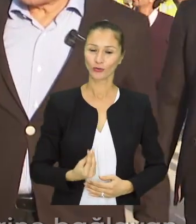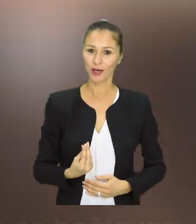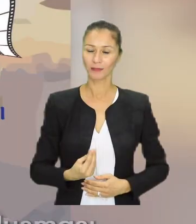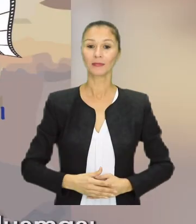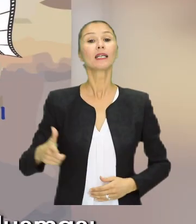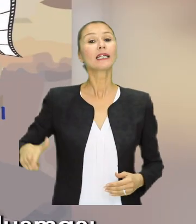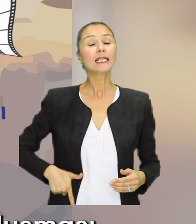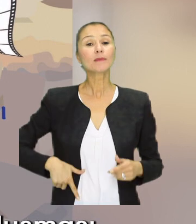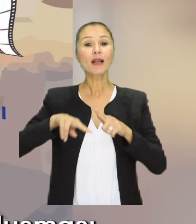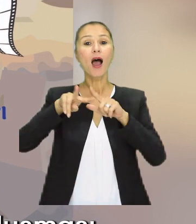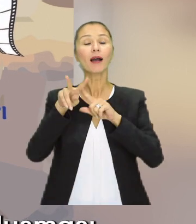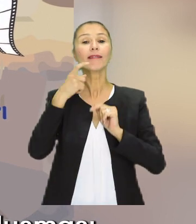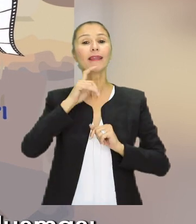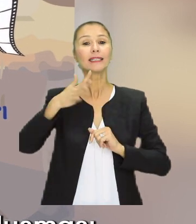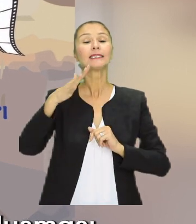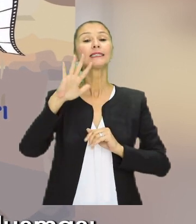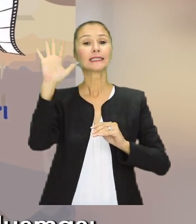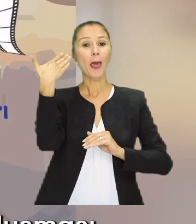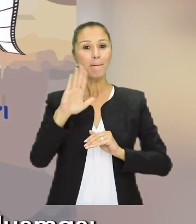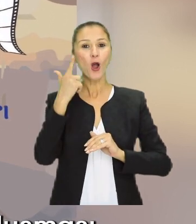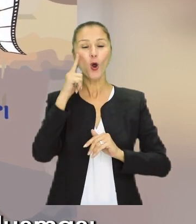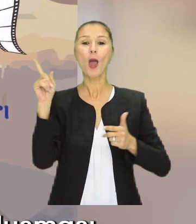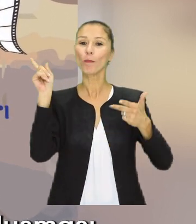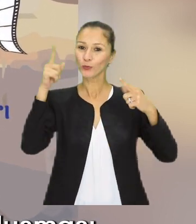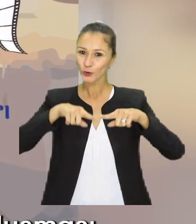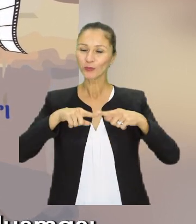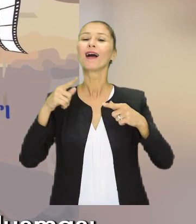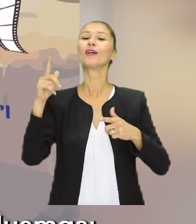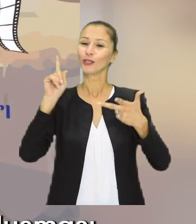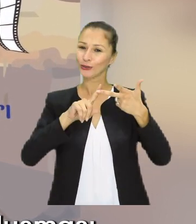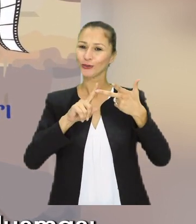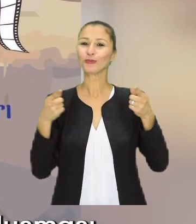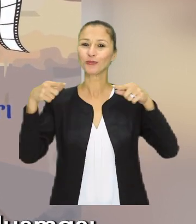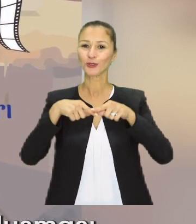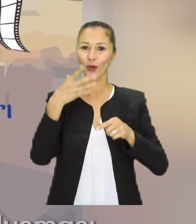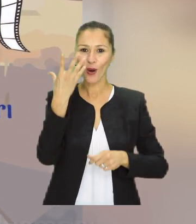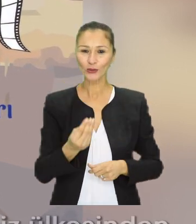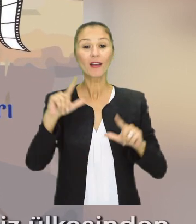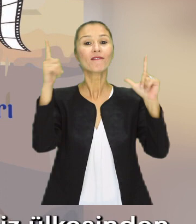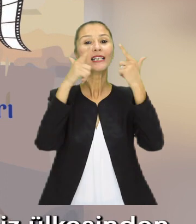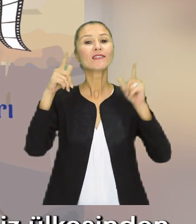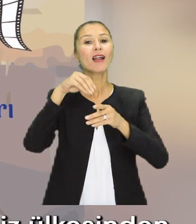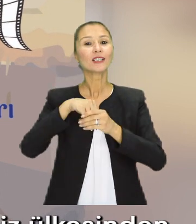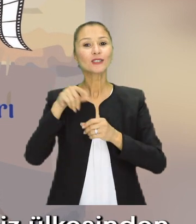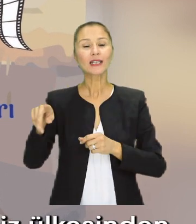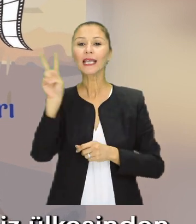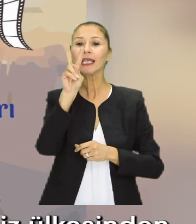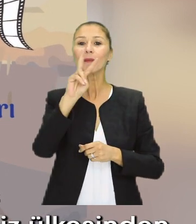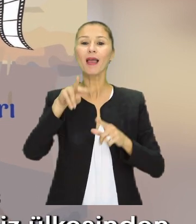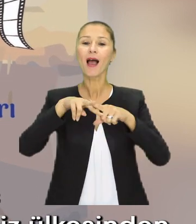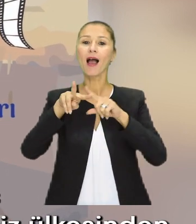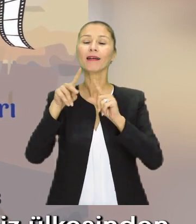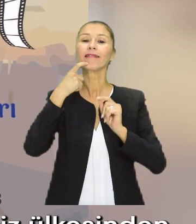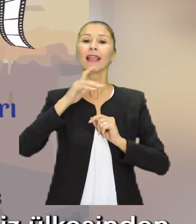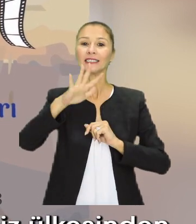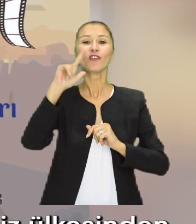olacak. İzmir Akdeniz Sinema Buluşması 3. kez İzmirli sinema severlerle buluşuyor. Festival kapsamında 20